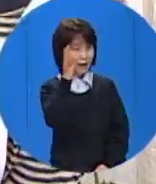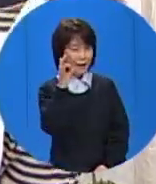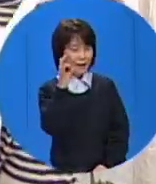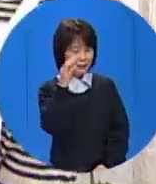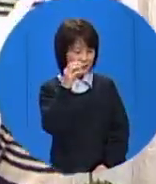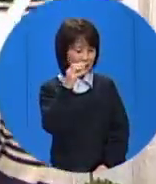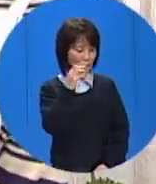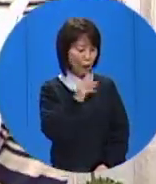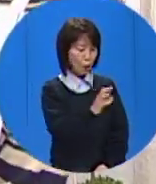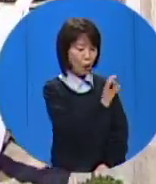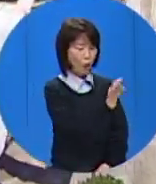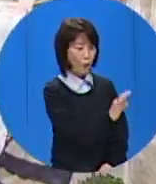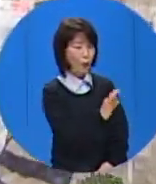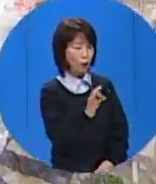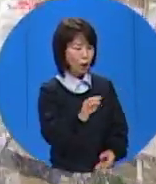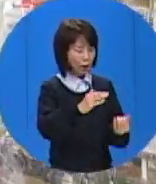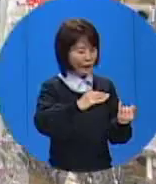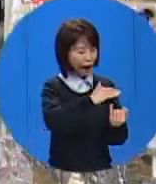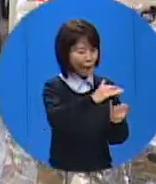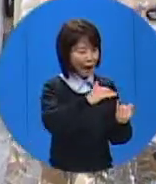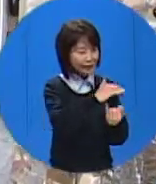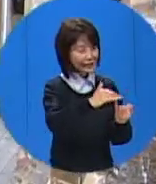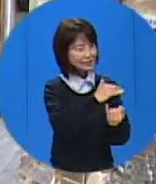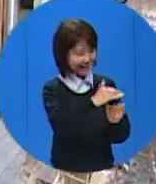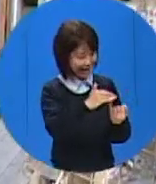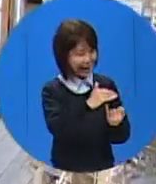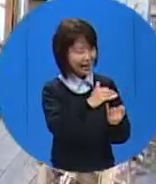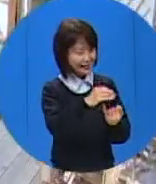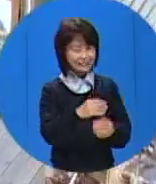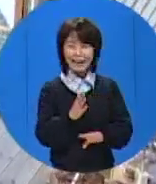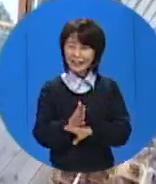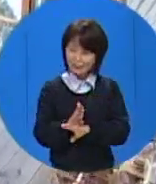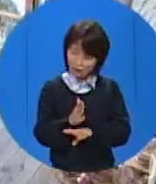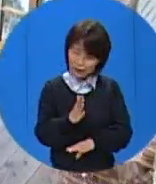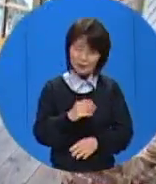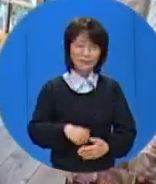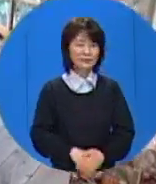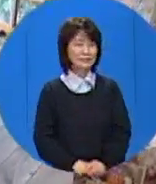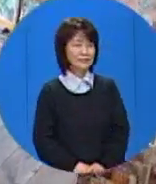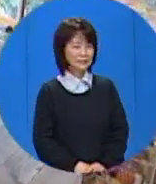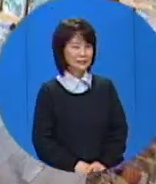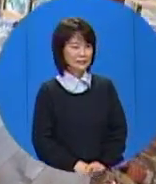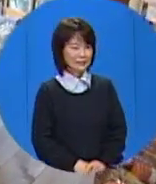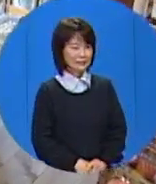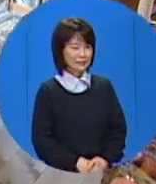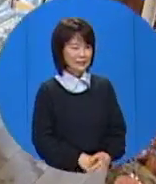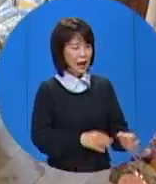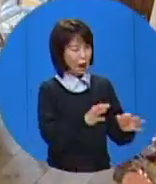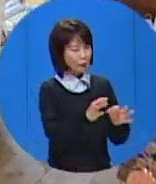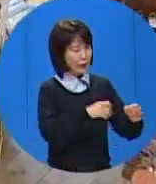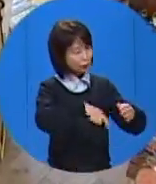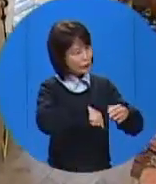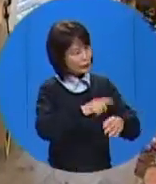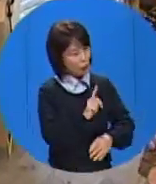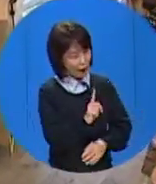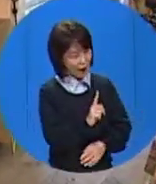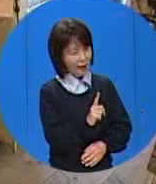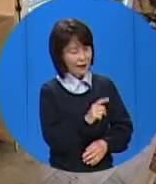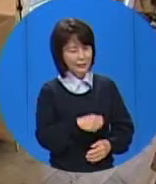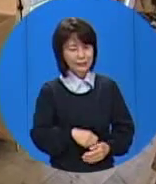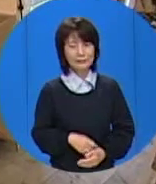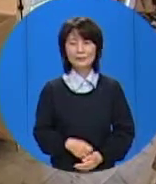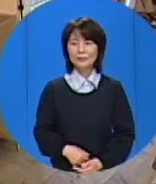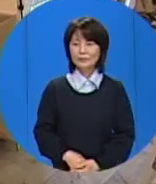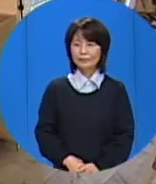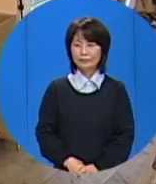この中の雑貨ですか、すごく可愛いですね。 はい、ありがとうございます。 どういうものを中心に販売されているんですか。 そうです